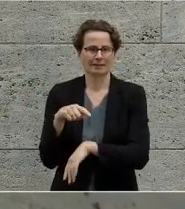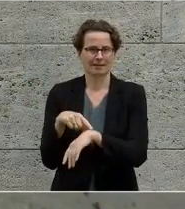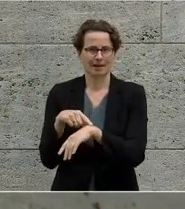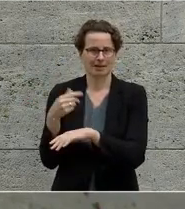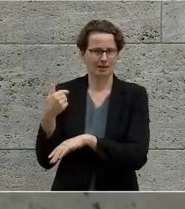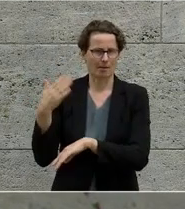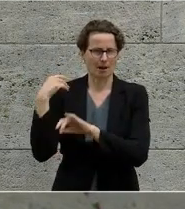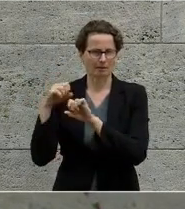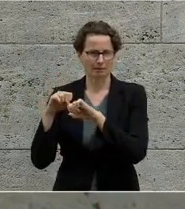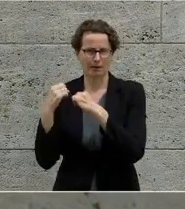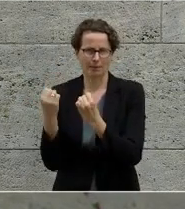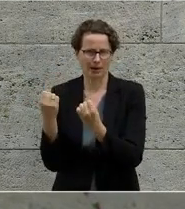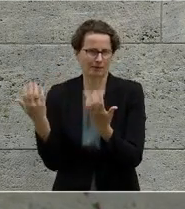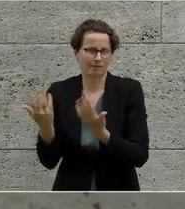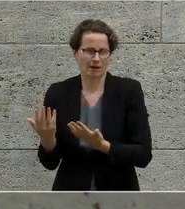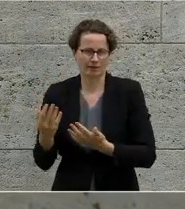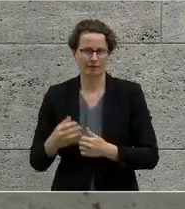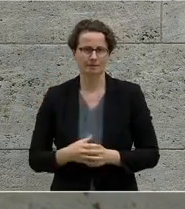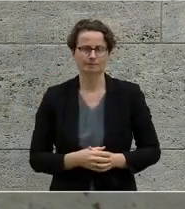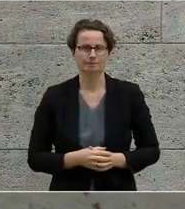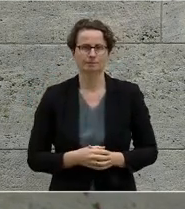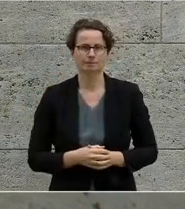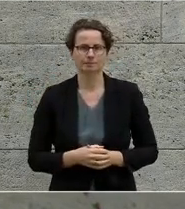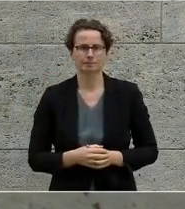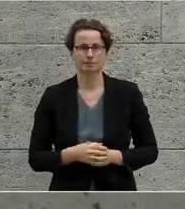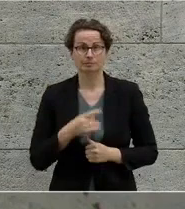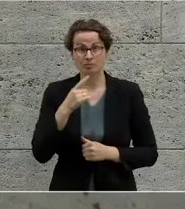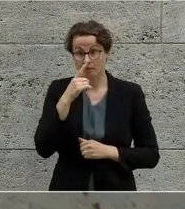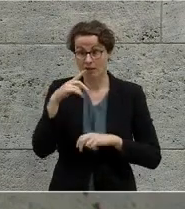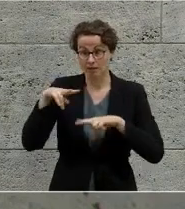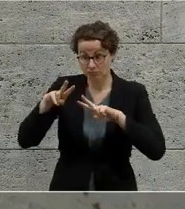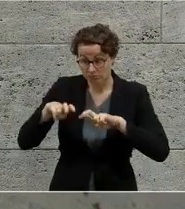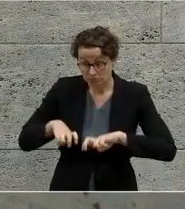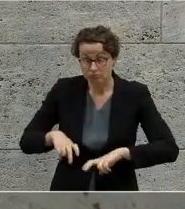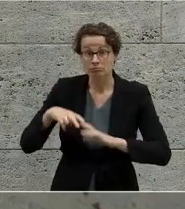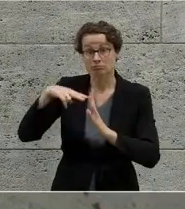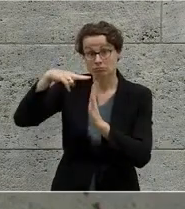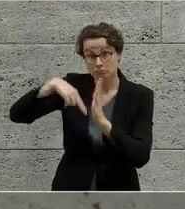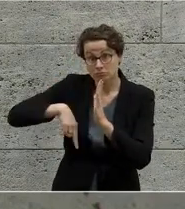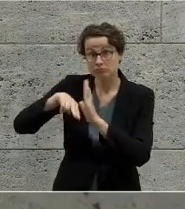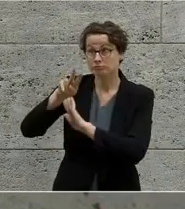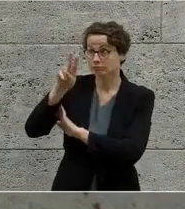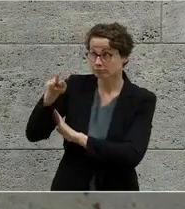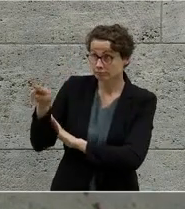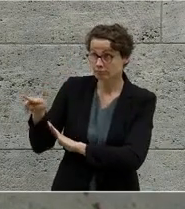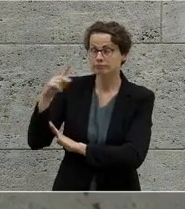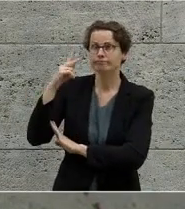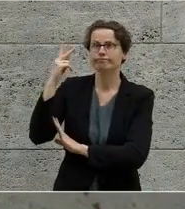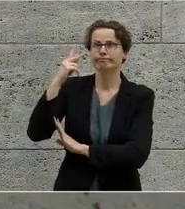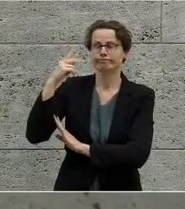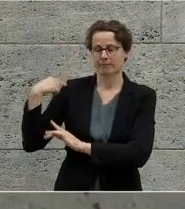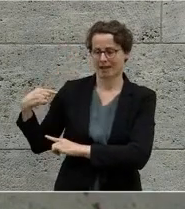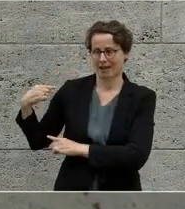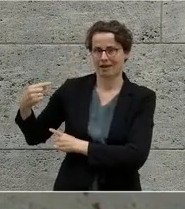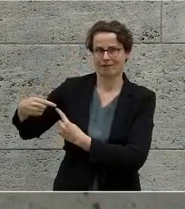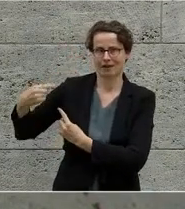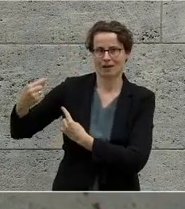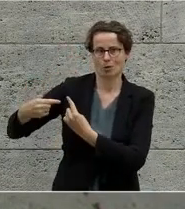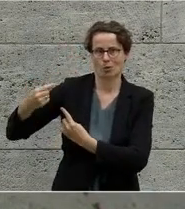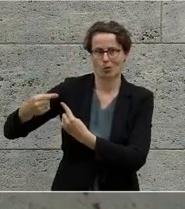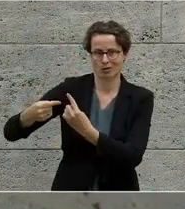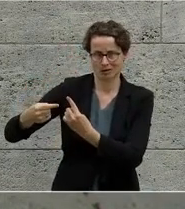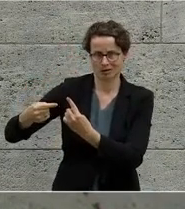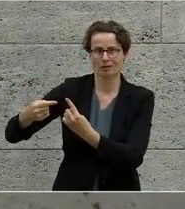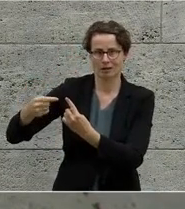die Menschlichkeit auch verstehen. Nur so können sie verstehen, wie es so weit kommen konnte und